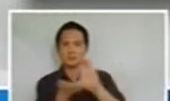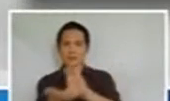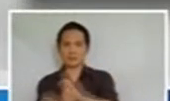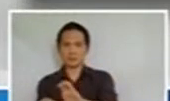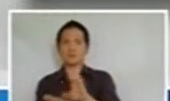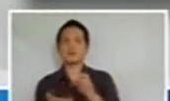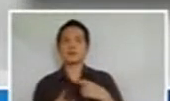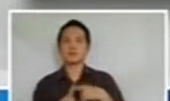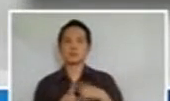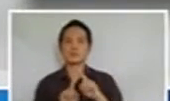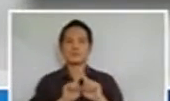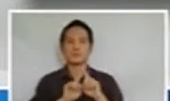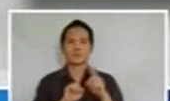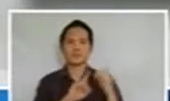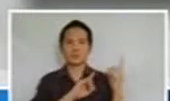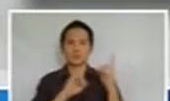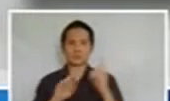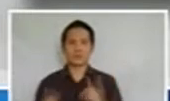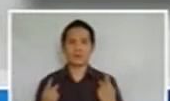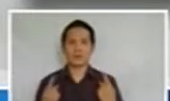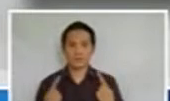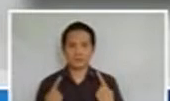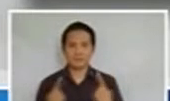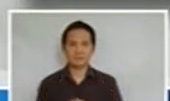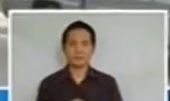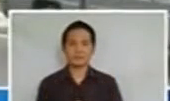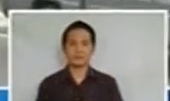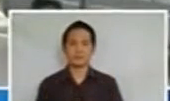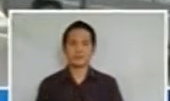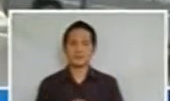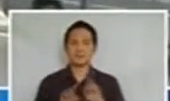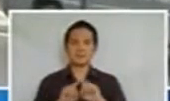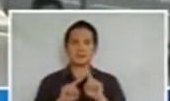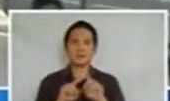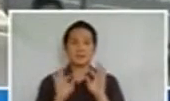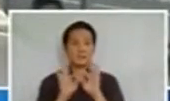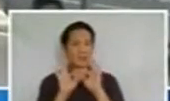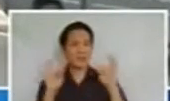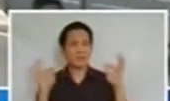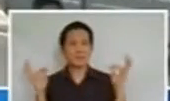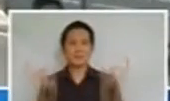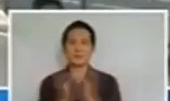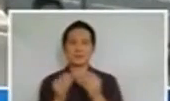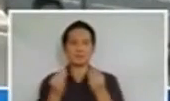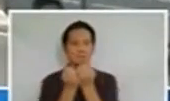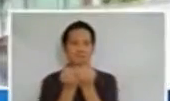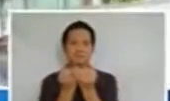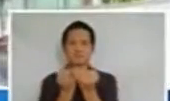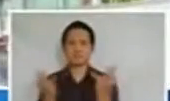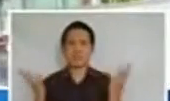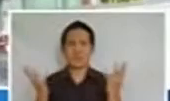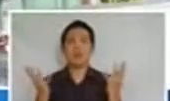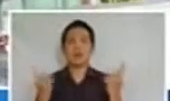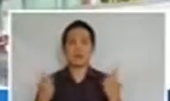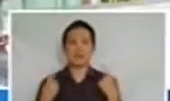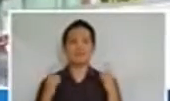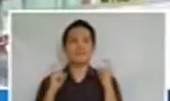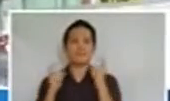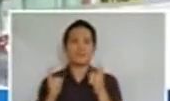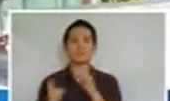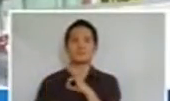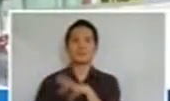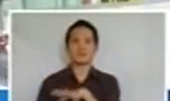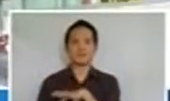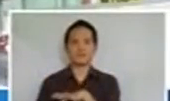Heto naman ang mga tinatanggap na donasyon ng opisina para sa mga PDLs sa iba't ibang bahagi ng rehiyon. Magpasa